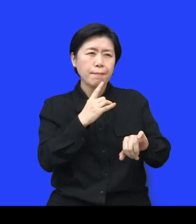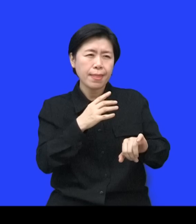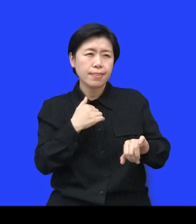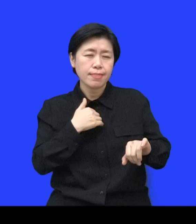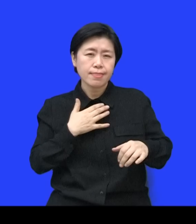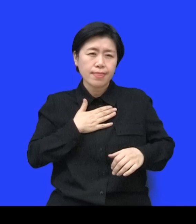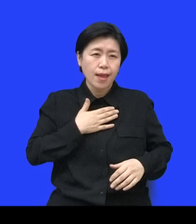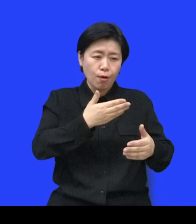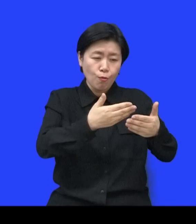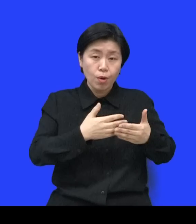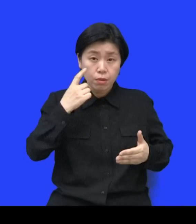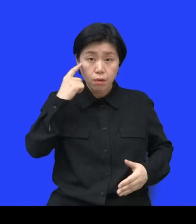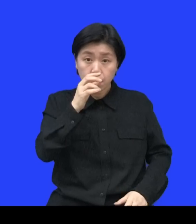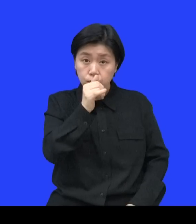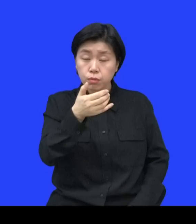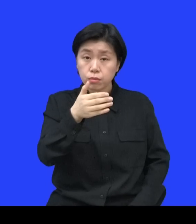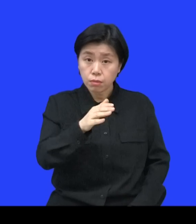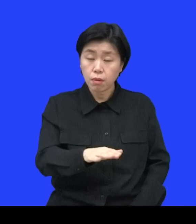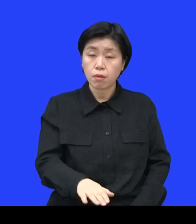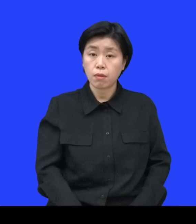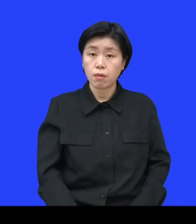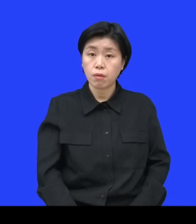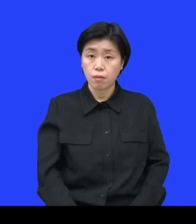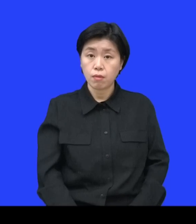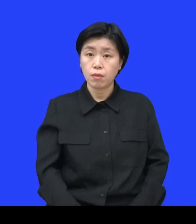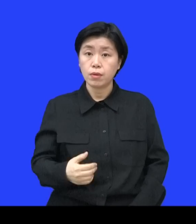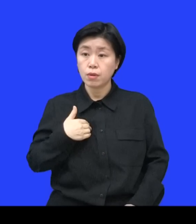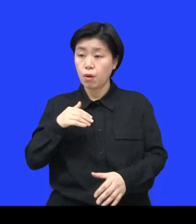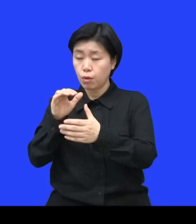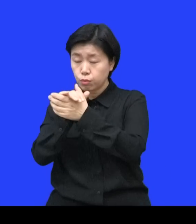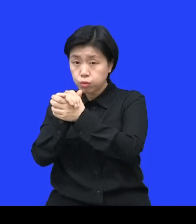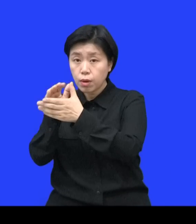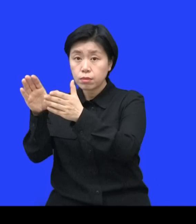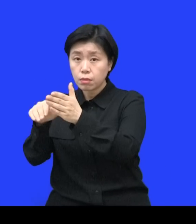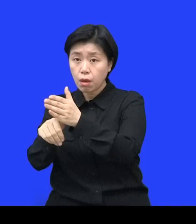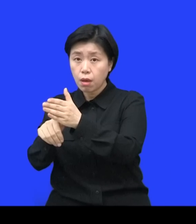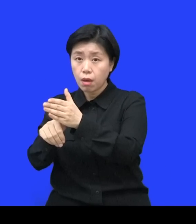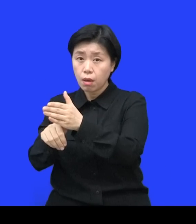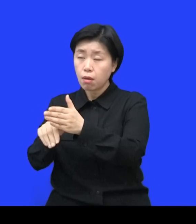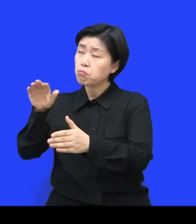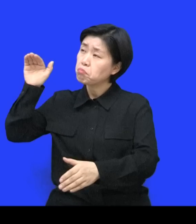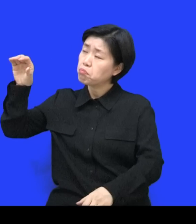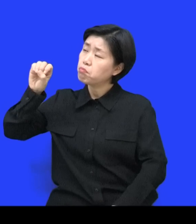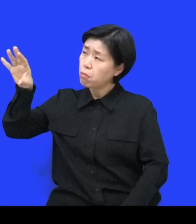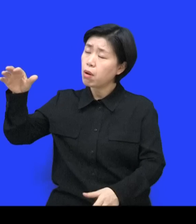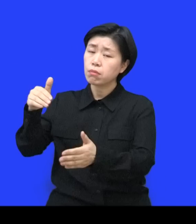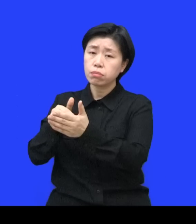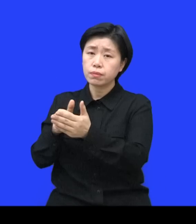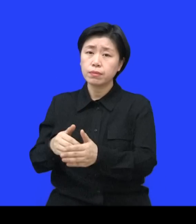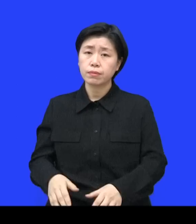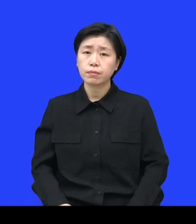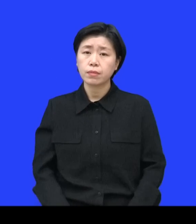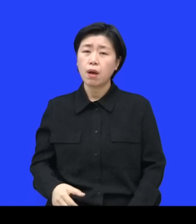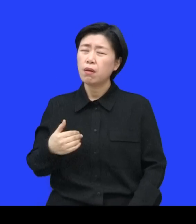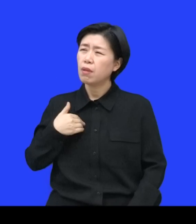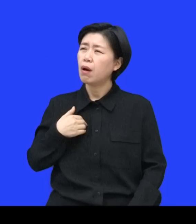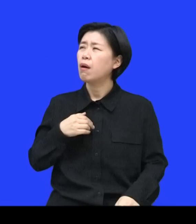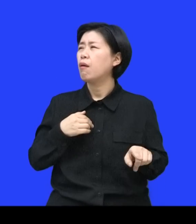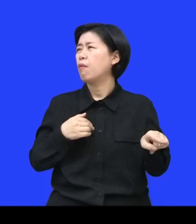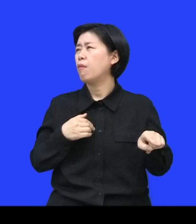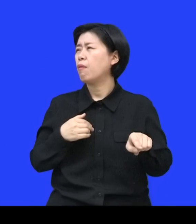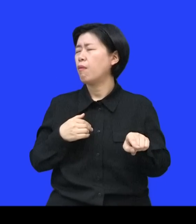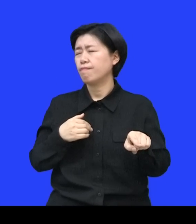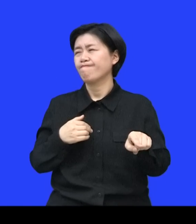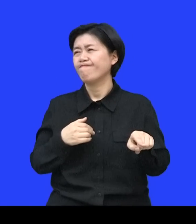사람이었어요. 근데 수련회 때 기대도 안 했어. 내가 그냥 하나님 앞에 고백했을 뿐이에요. 네. 아니, 나 고침 받기를 원합니다.